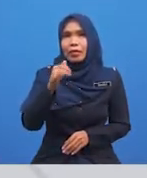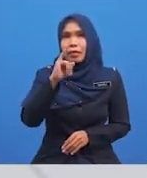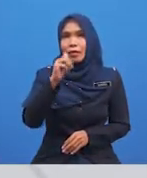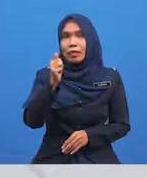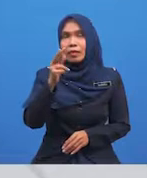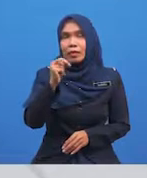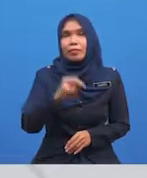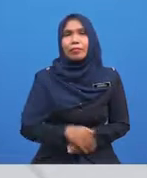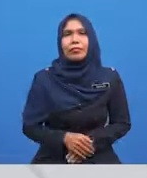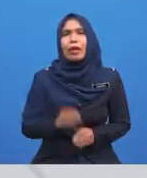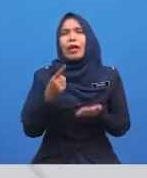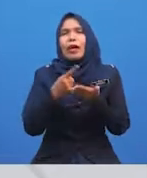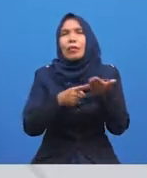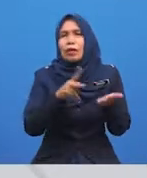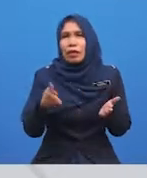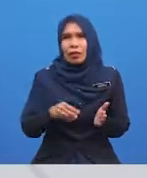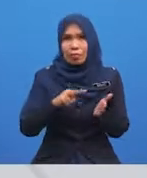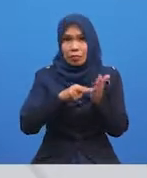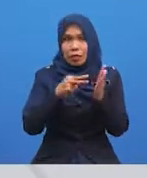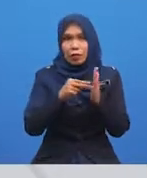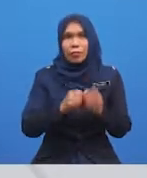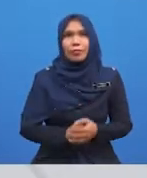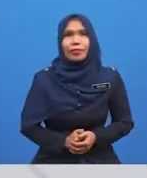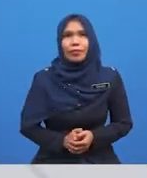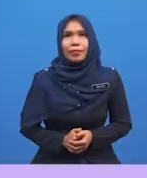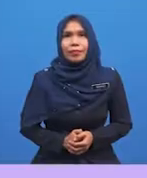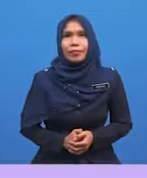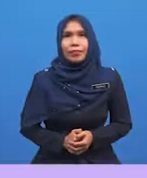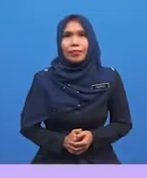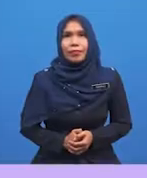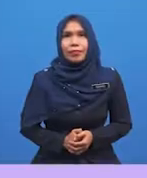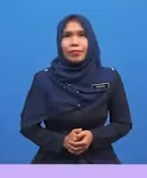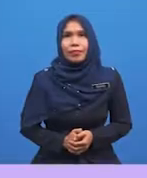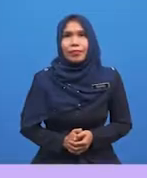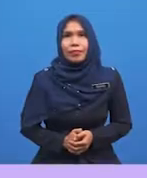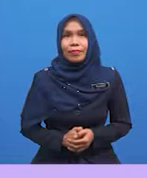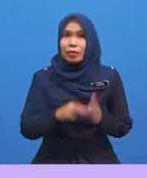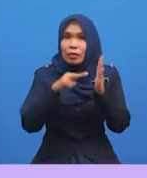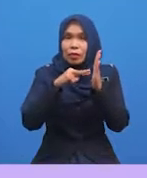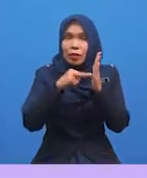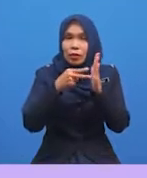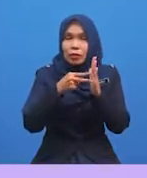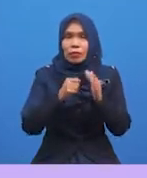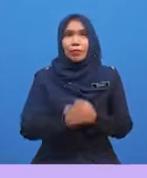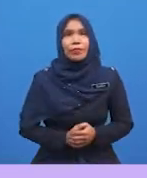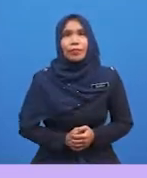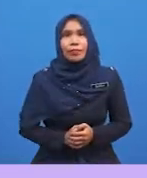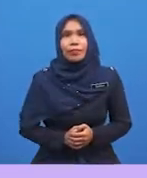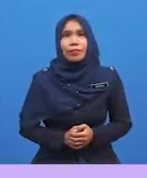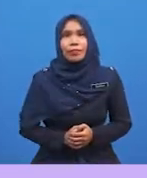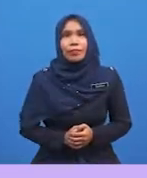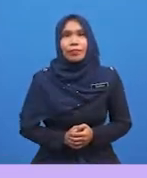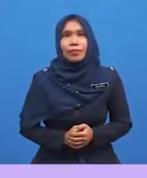Tidak pernah? Baiklah, mari cikgu terangkan. Darjah ketersampaian